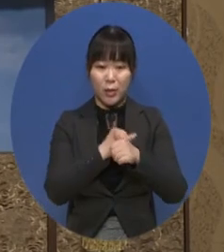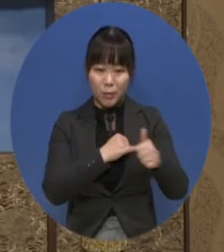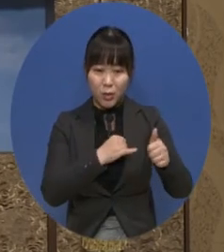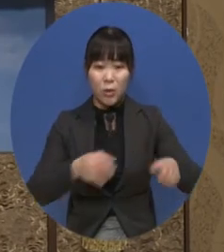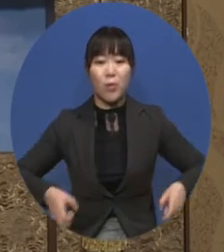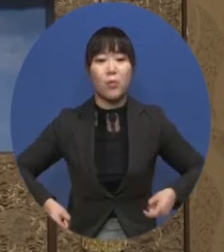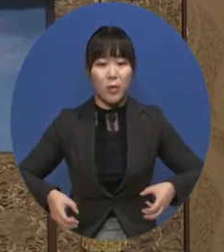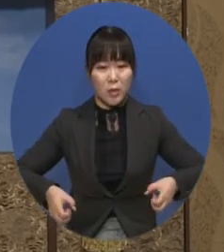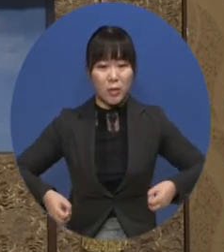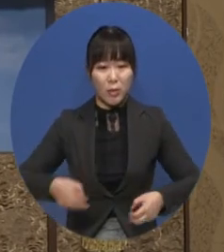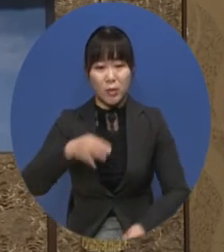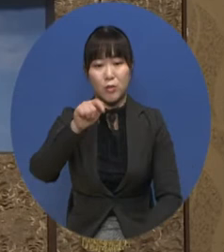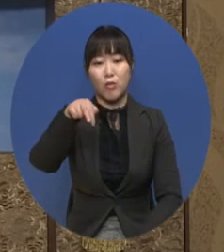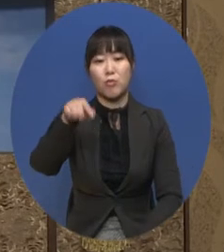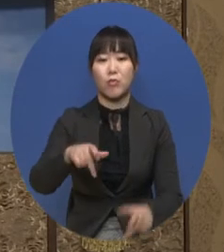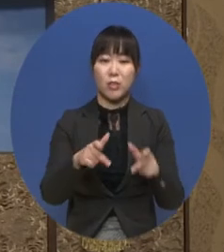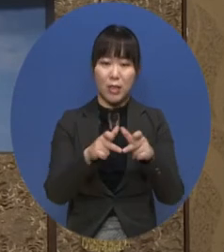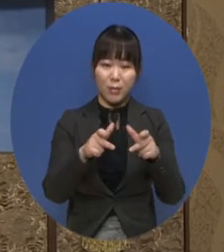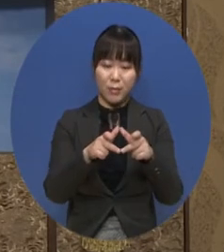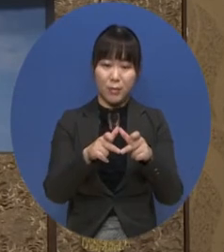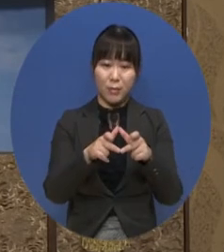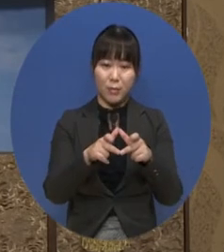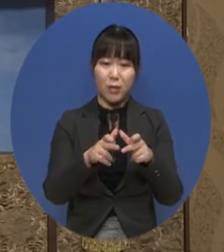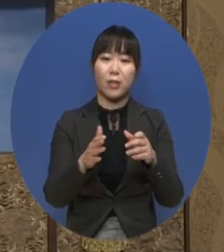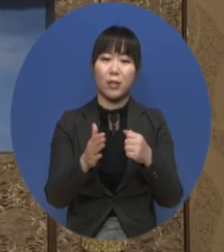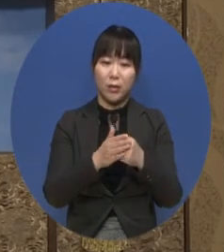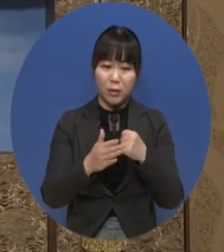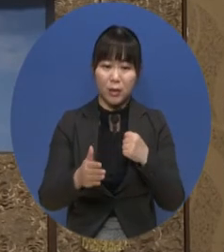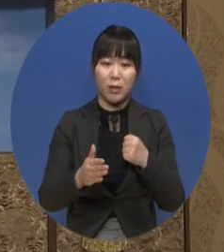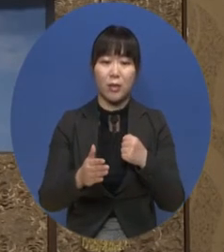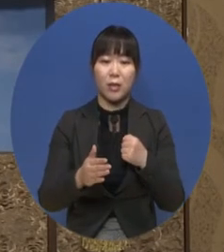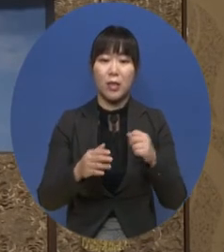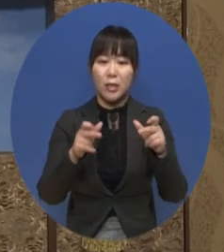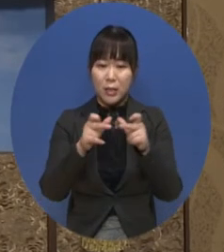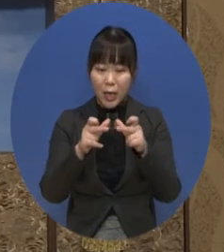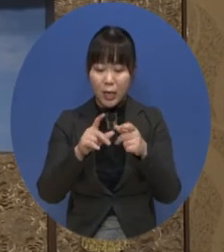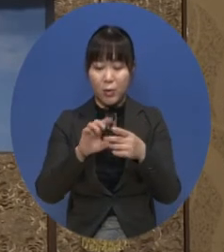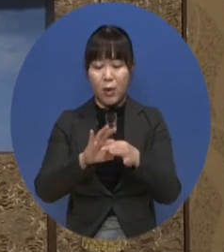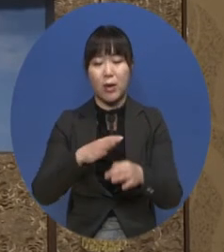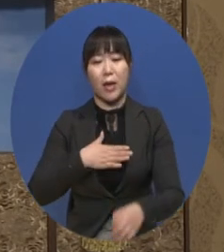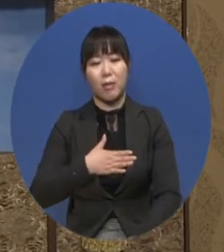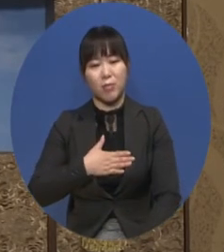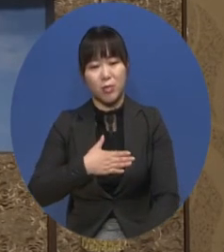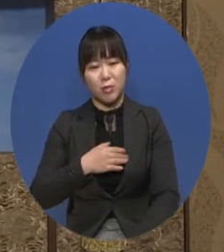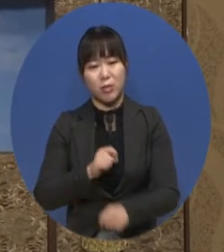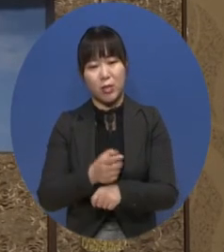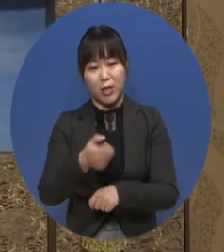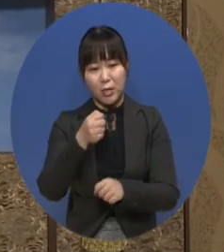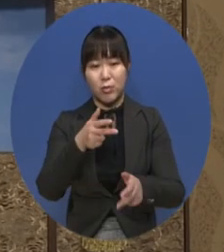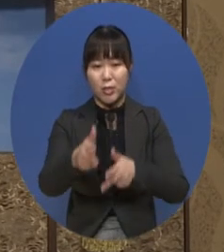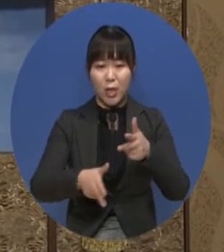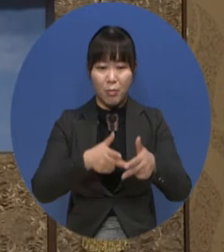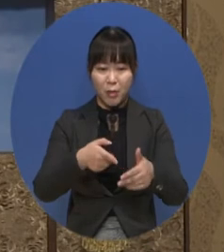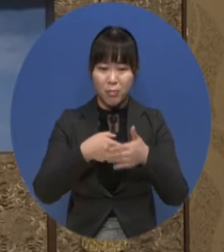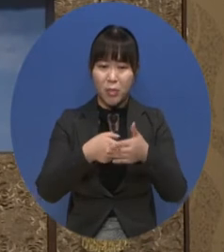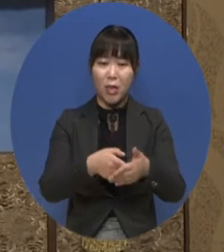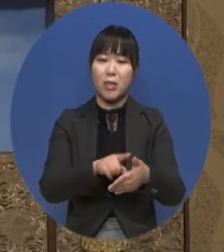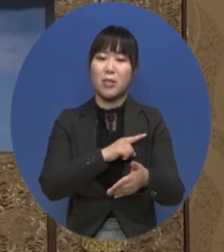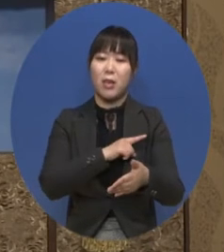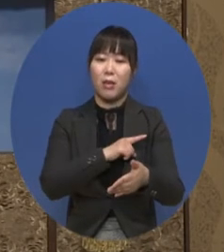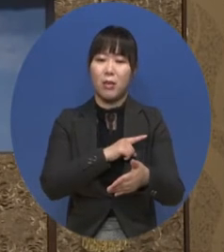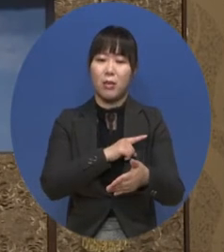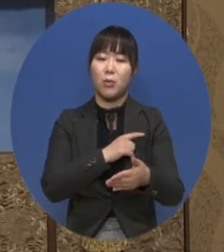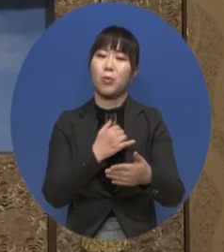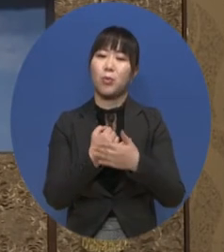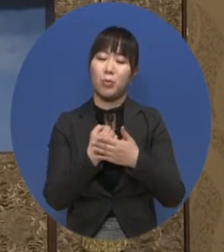남편이 휠체어를 타는 척수 장애인이거든요. 그러다 보니까 장애인의 감수성을 갖고 이 사업을 꾸려야 되는 거에 가장 큰